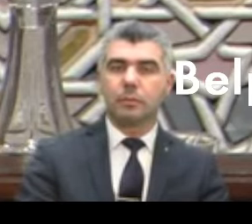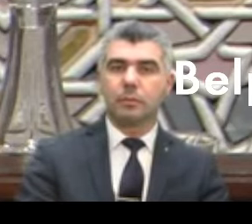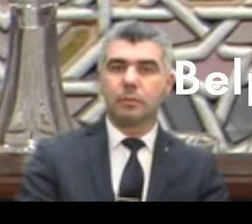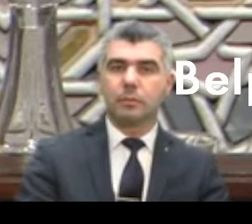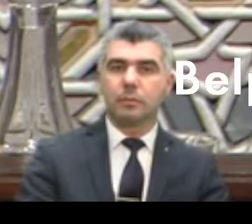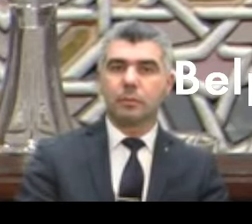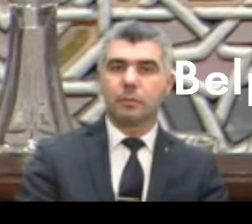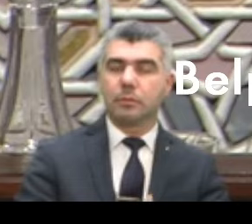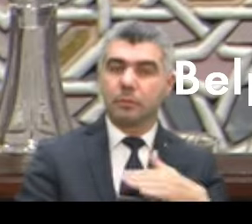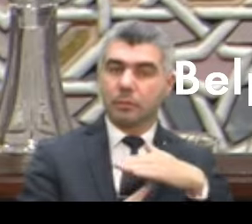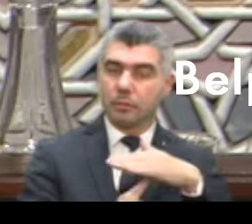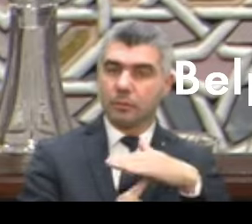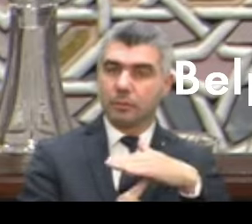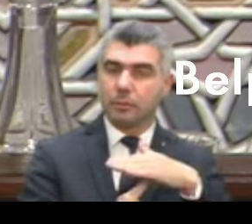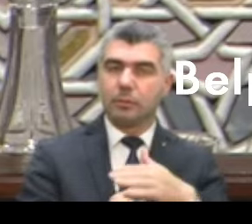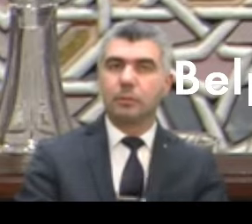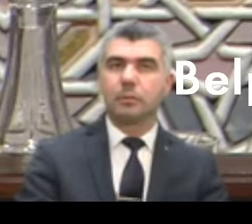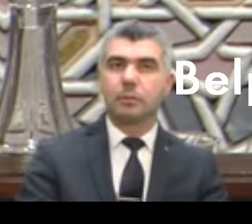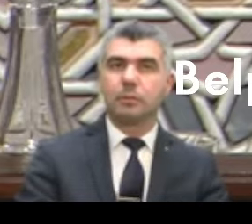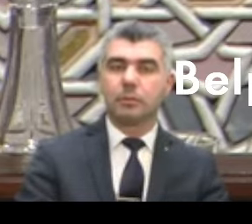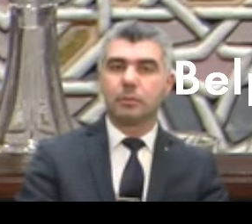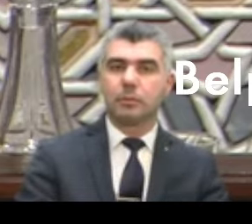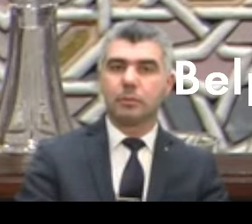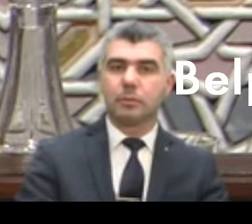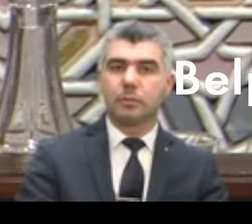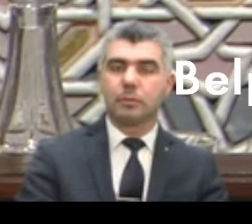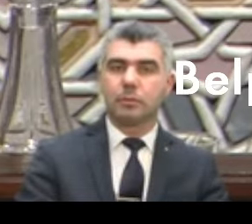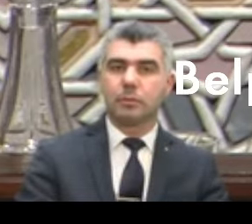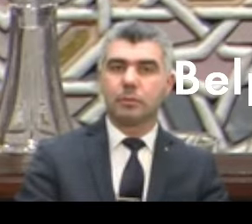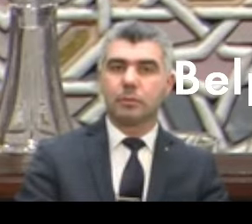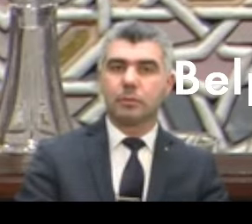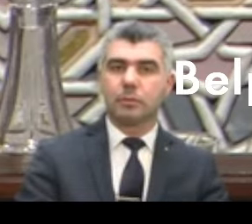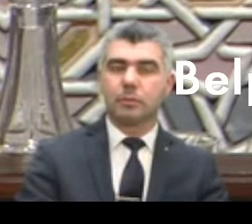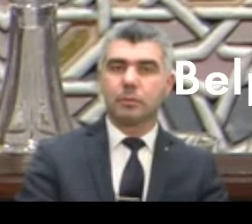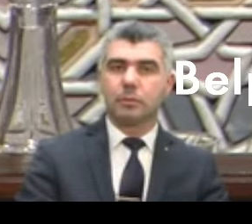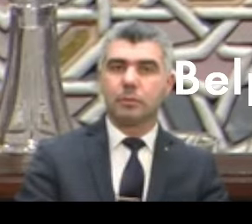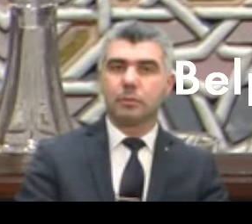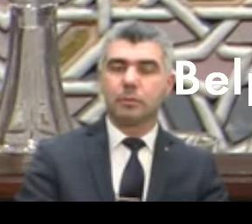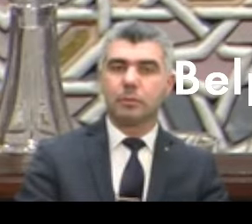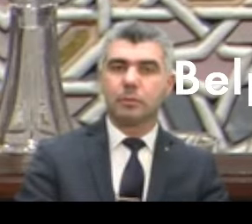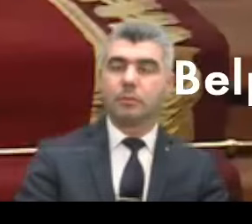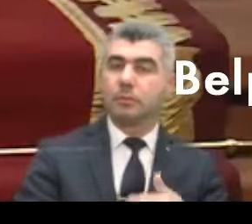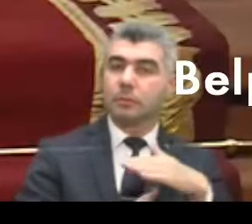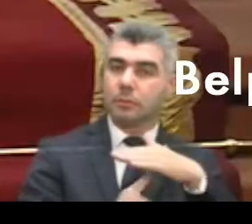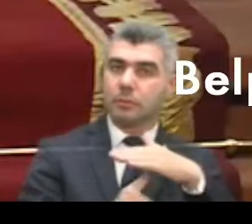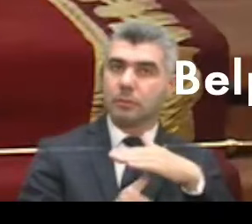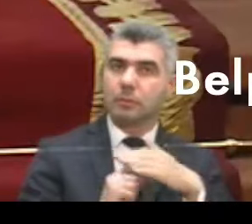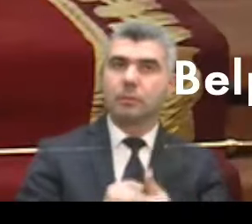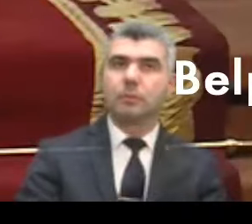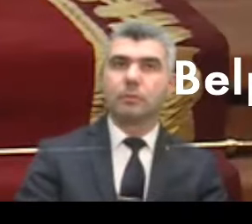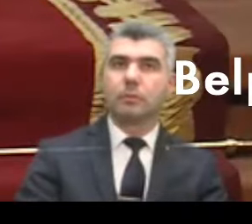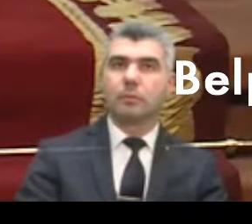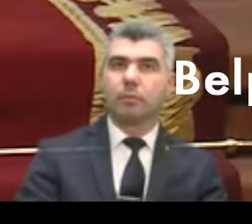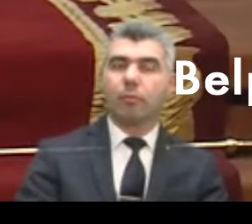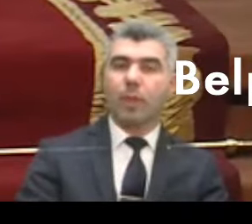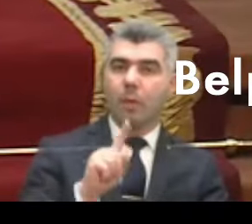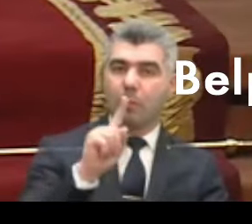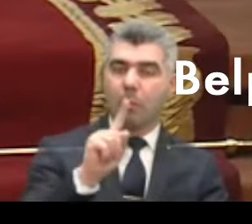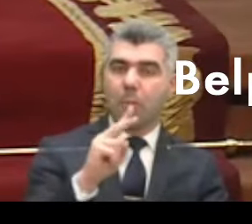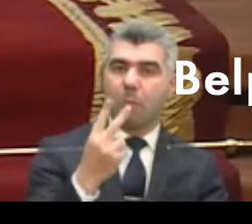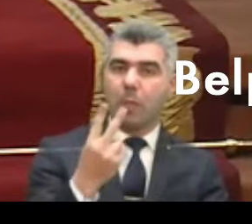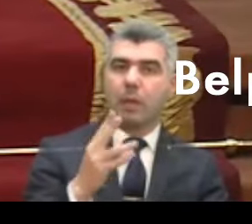هل نقطه نظام في طبعا طبعا سيده الرئيسه نقطه النظام عندها علاقه بالماده